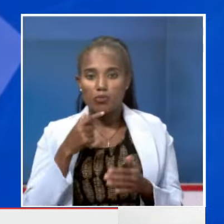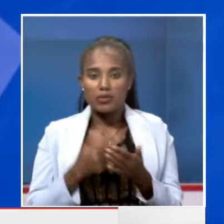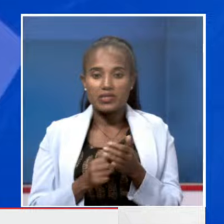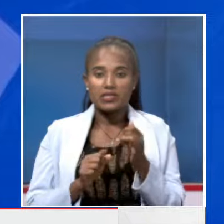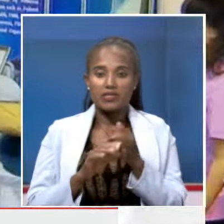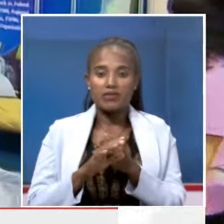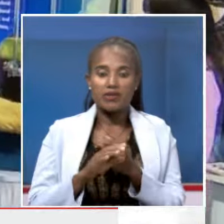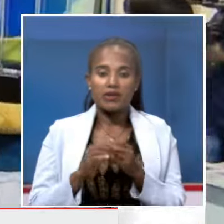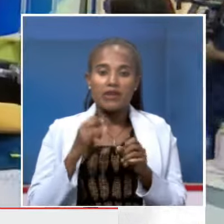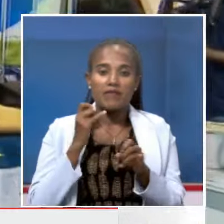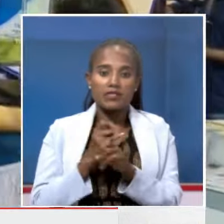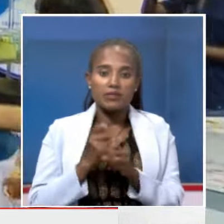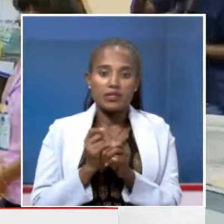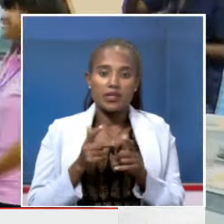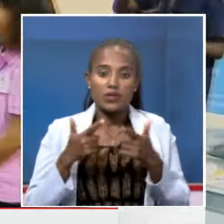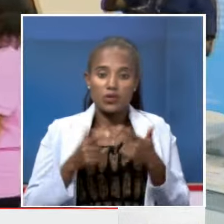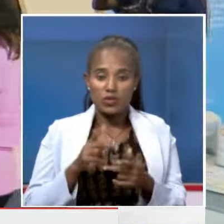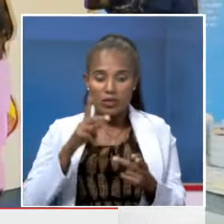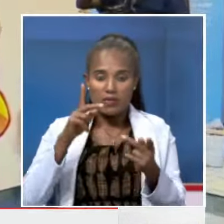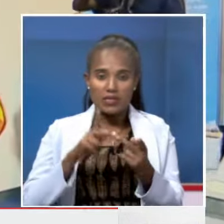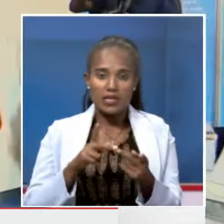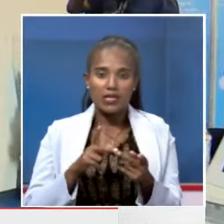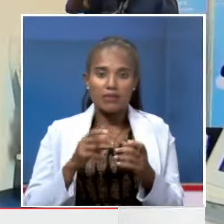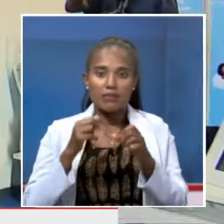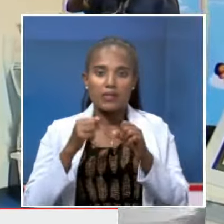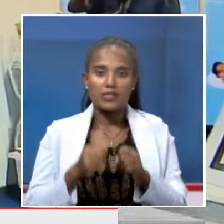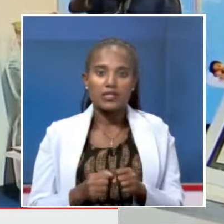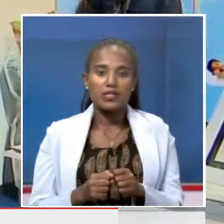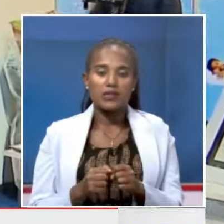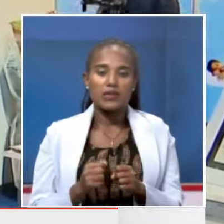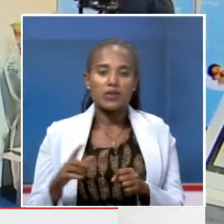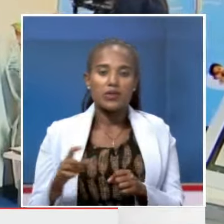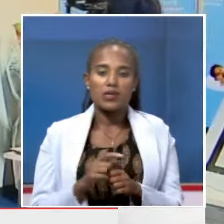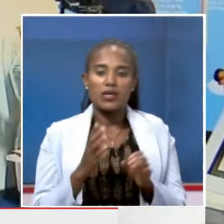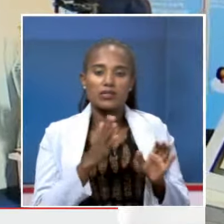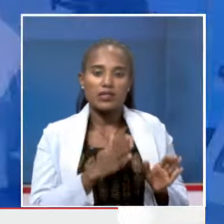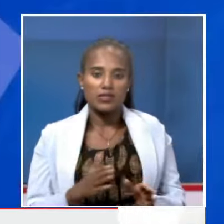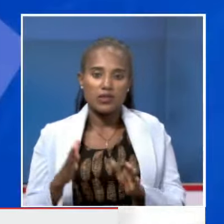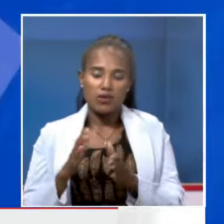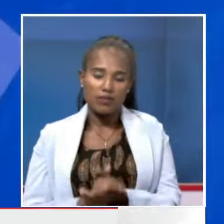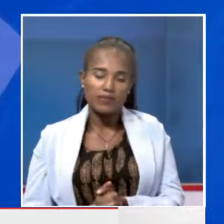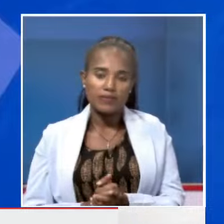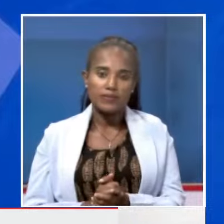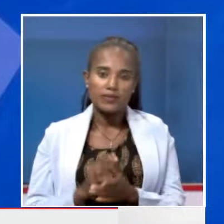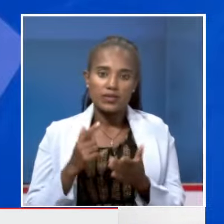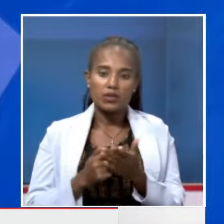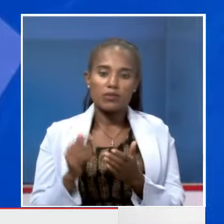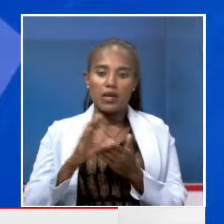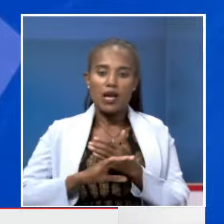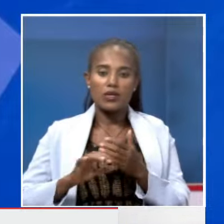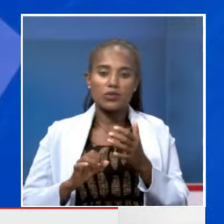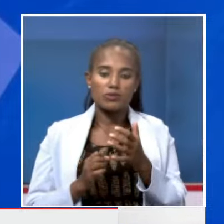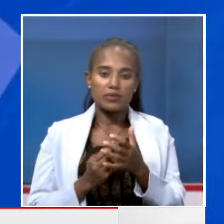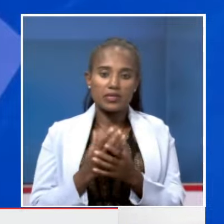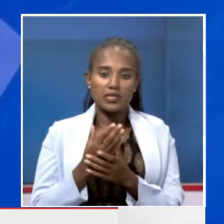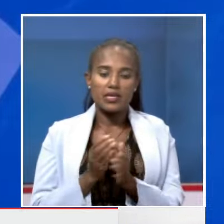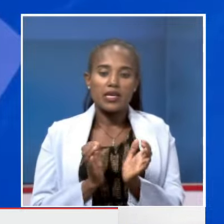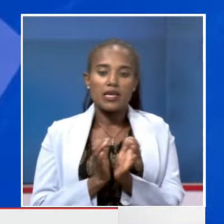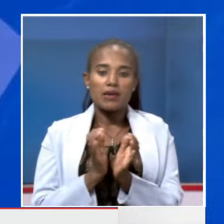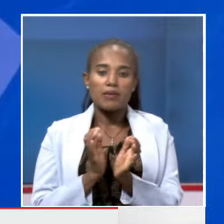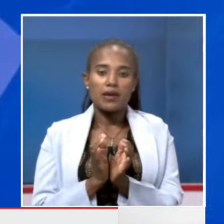ዘርፍ የኢንቨስትመንት እድሎችን ለማሳካት የሚያስችል እንዲሆን አዘጋጅተነዋል። እንዲሁም የሀገር ውስጥ ምርት